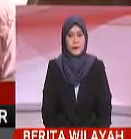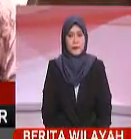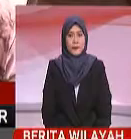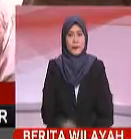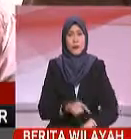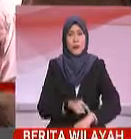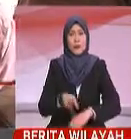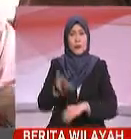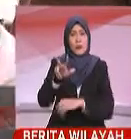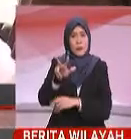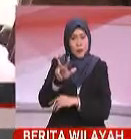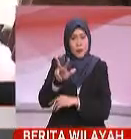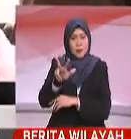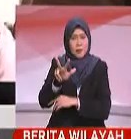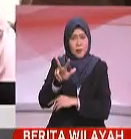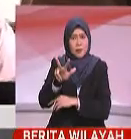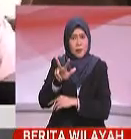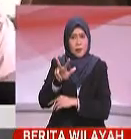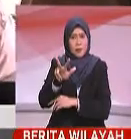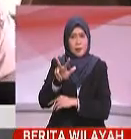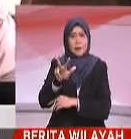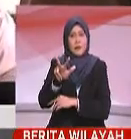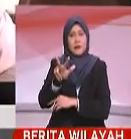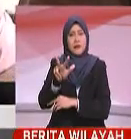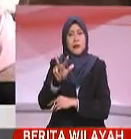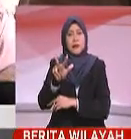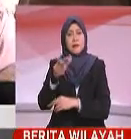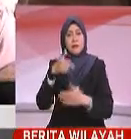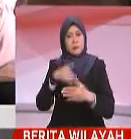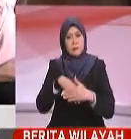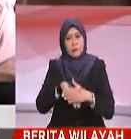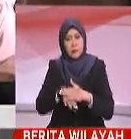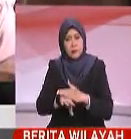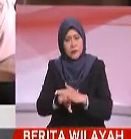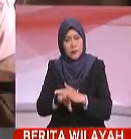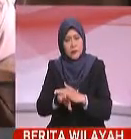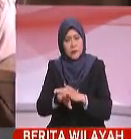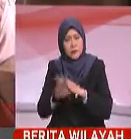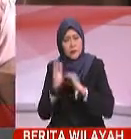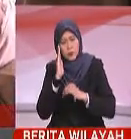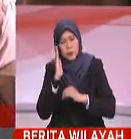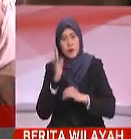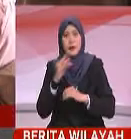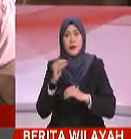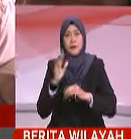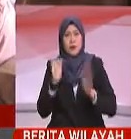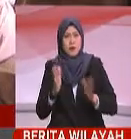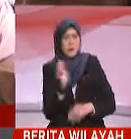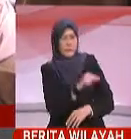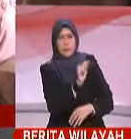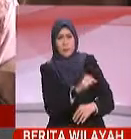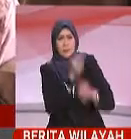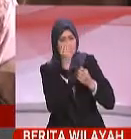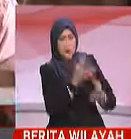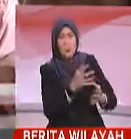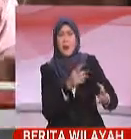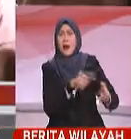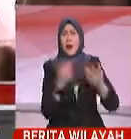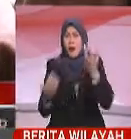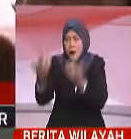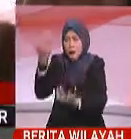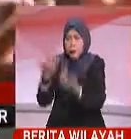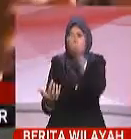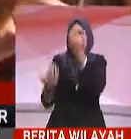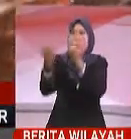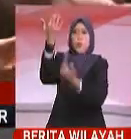Pukul 3 tu bangun nak masuk tu. Tak hati dah. Kaya mah api mana weh. Kaya tu boleh tengok tu api